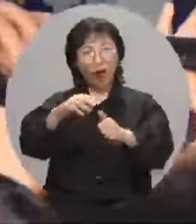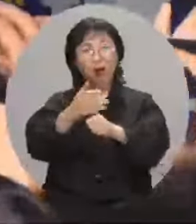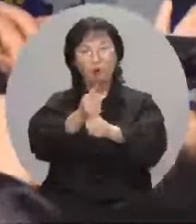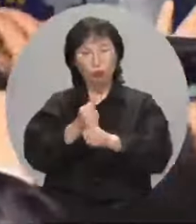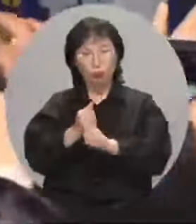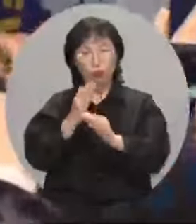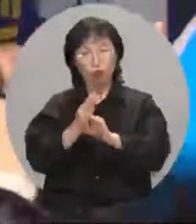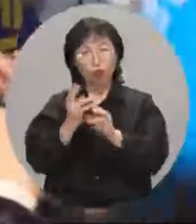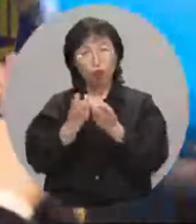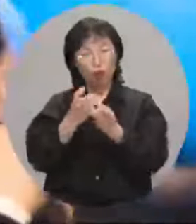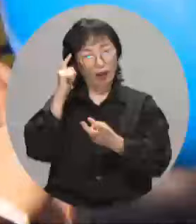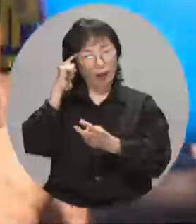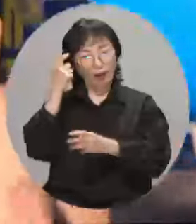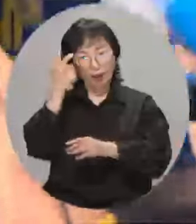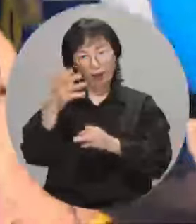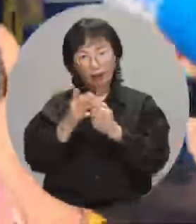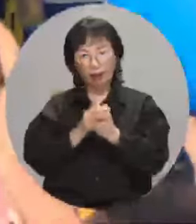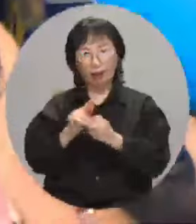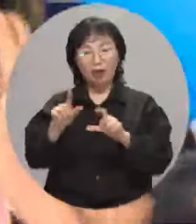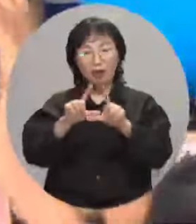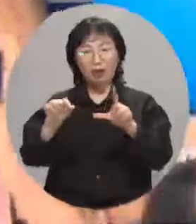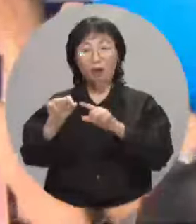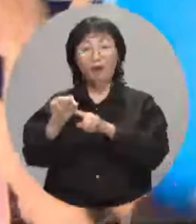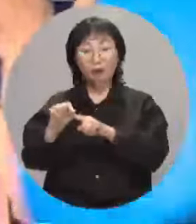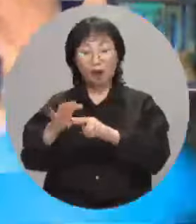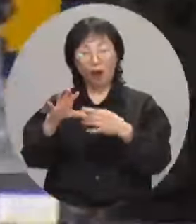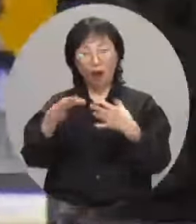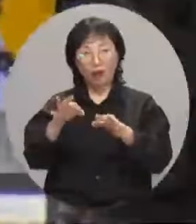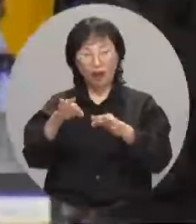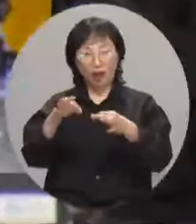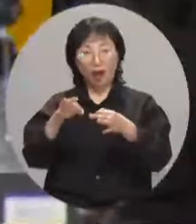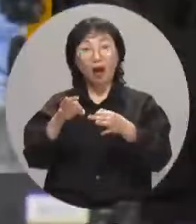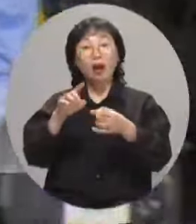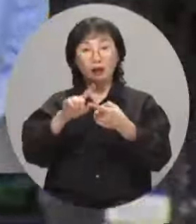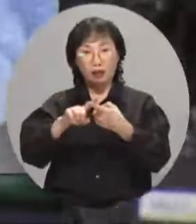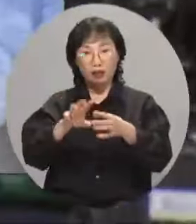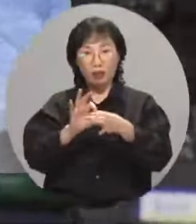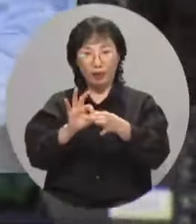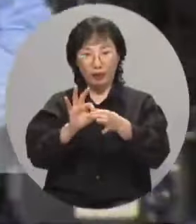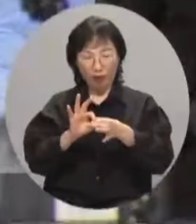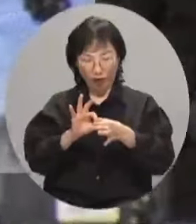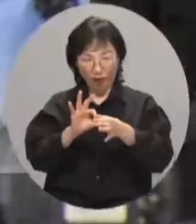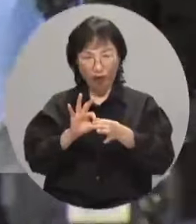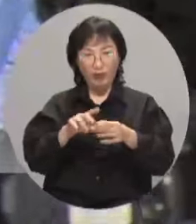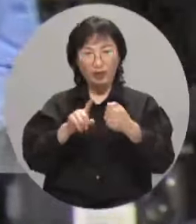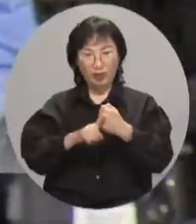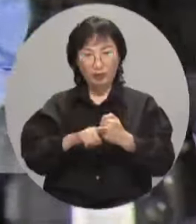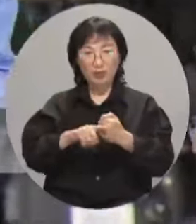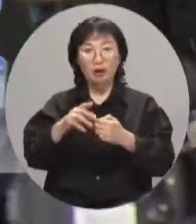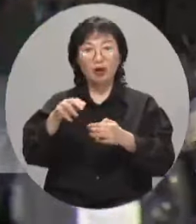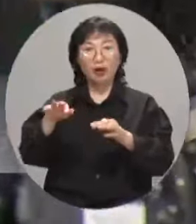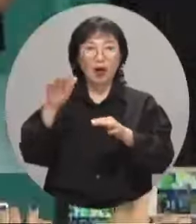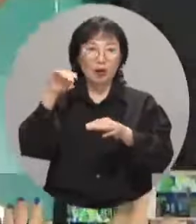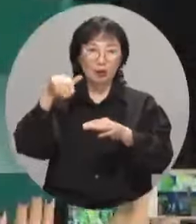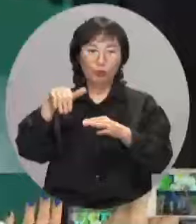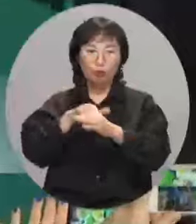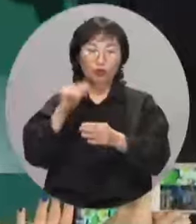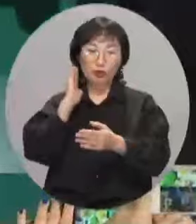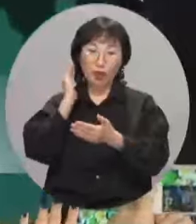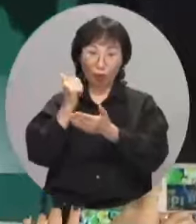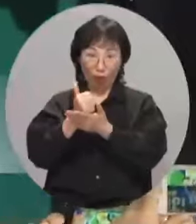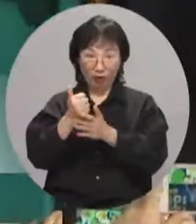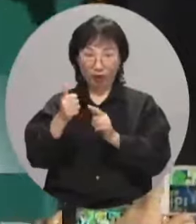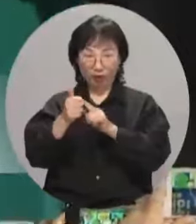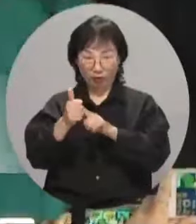어떠세요 일각에서는 이번 좌 추적이 문전 대통령 부부와인 씨과 거래을